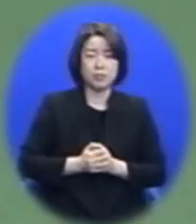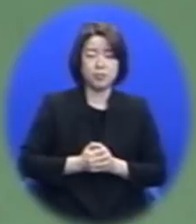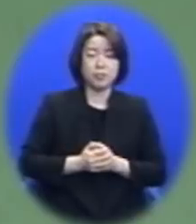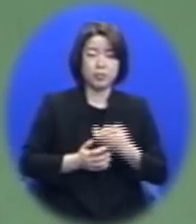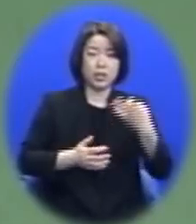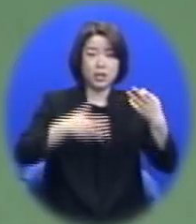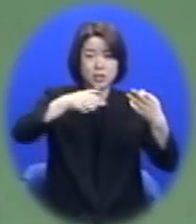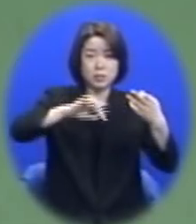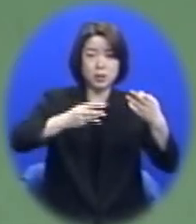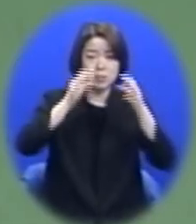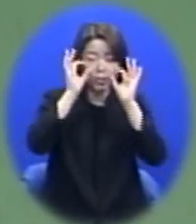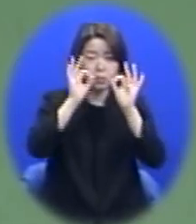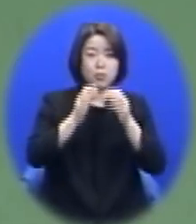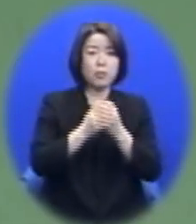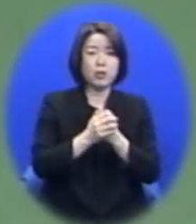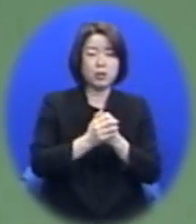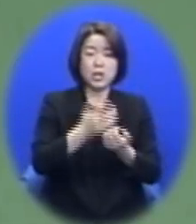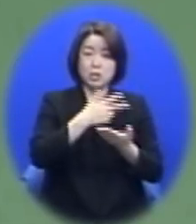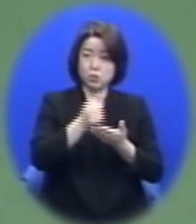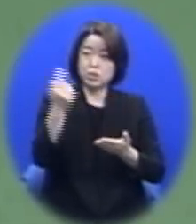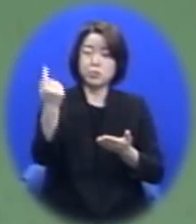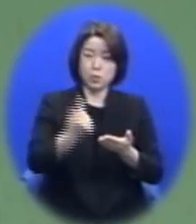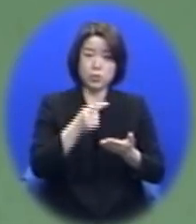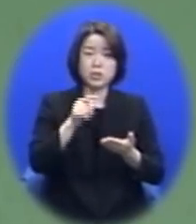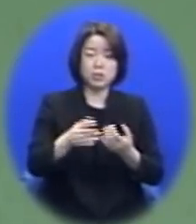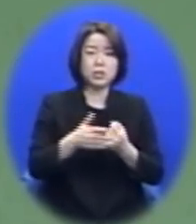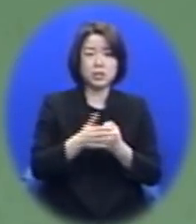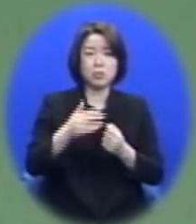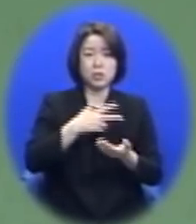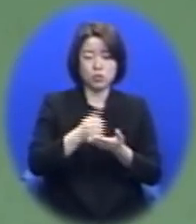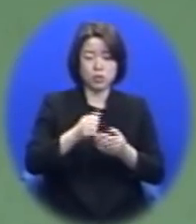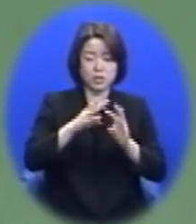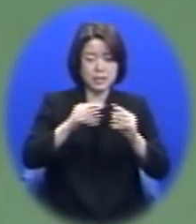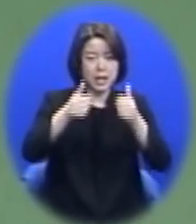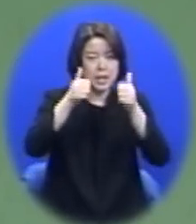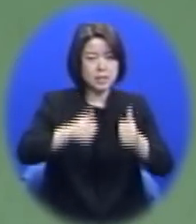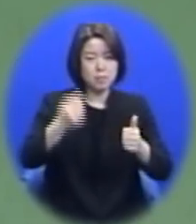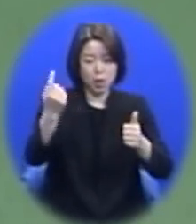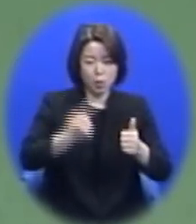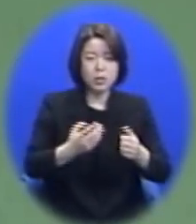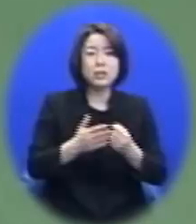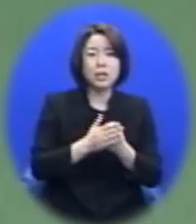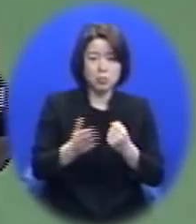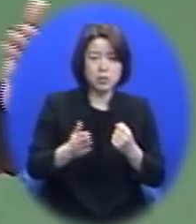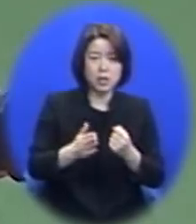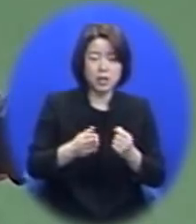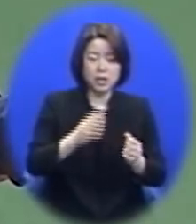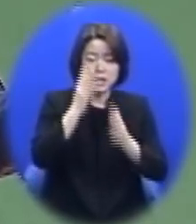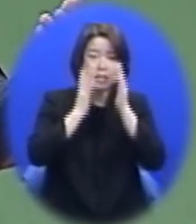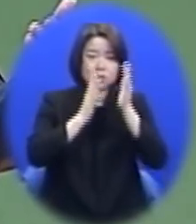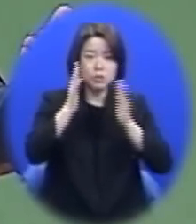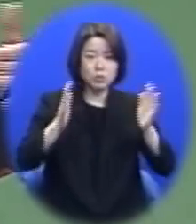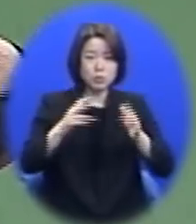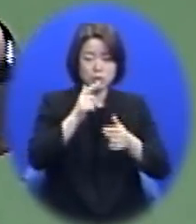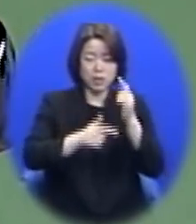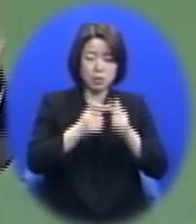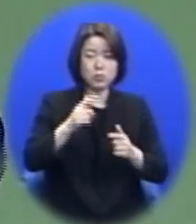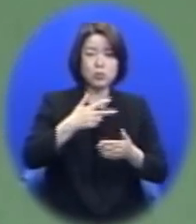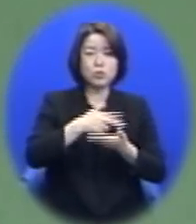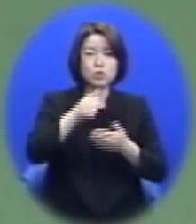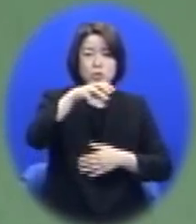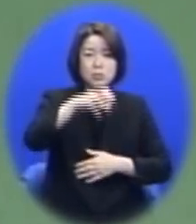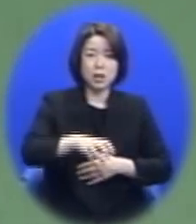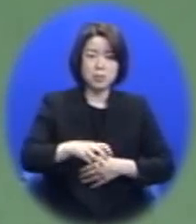13절에 보면 주님이 오실 것이니 주님께서 땅을 심판하러 오실 것이니 숲속의 나무들도 주님 앞에서